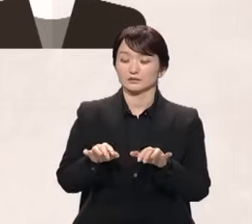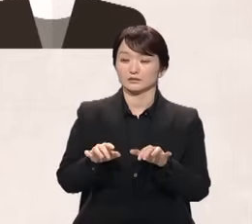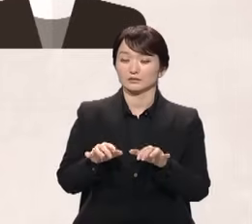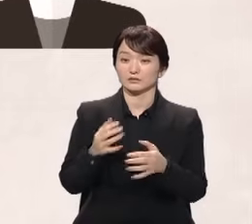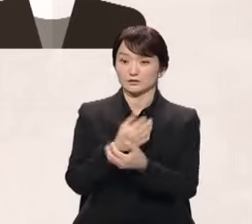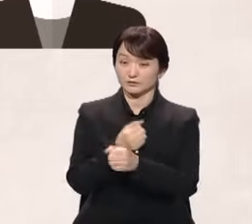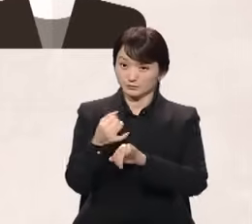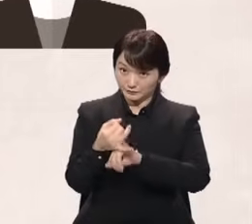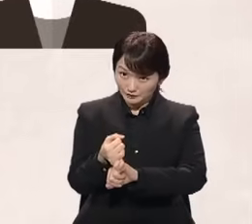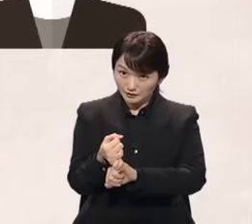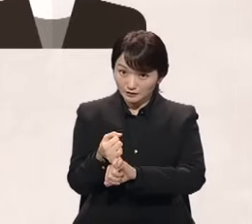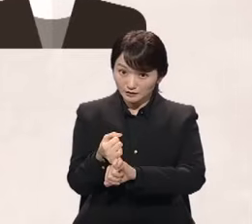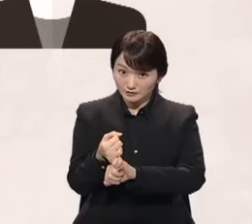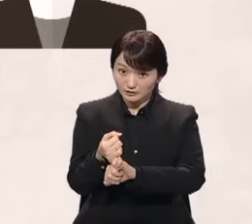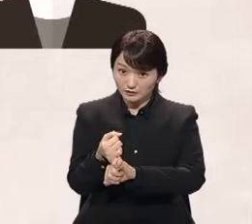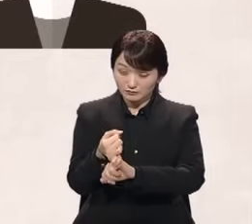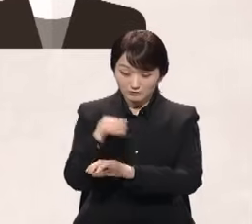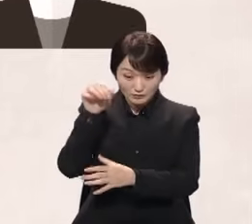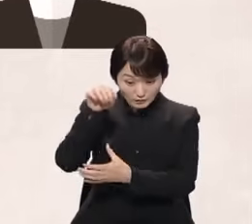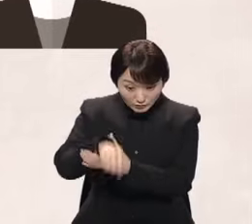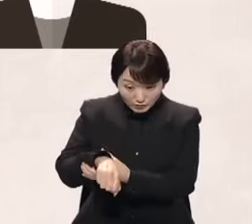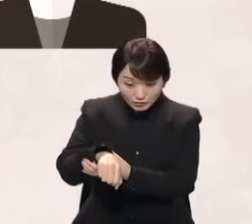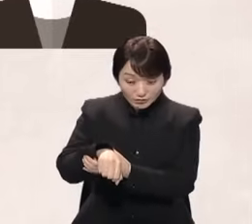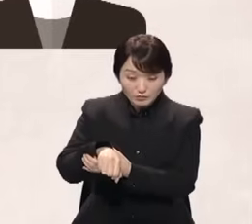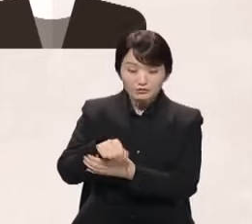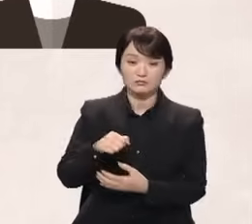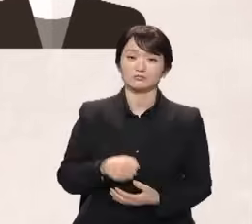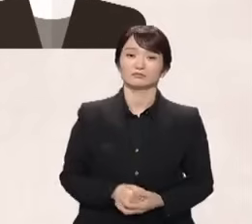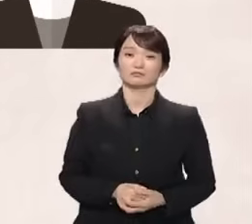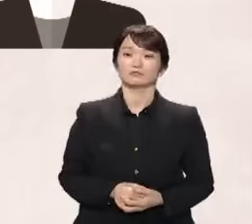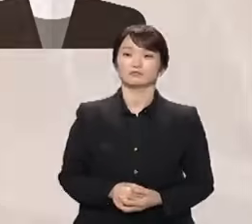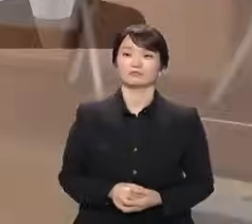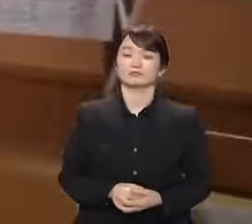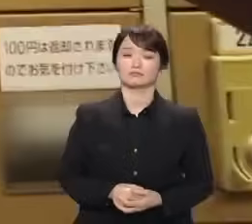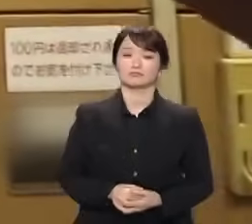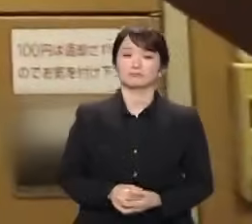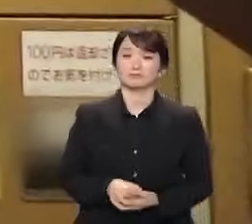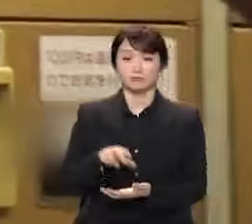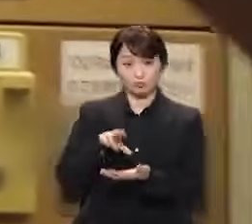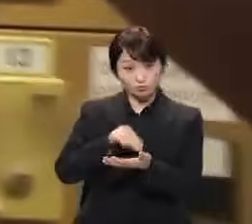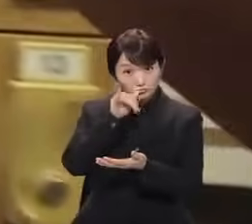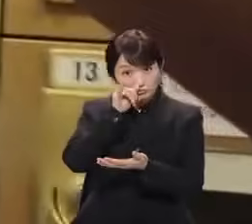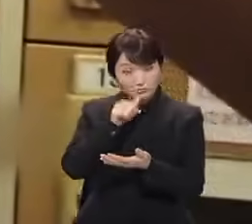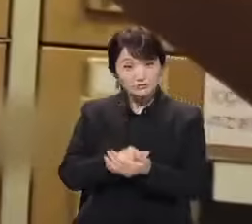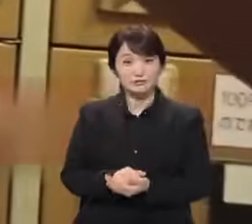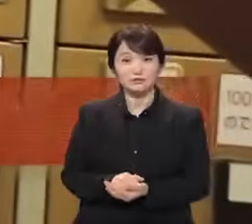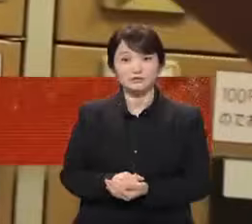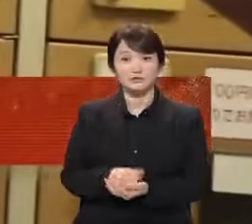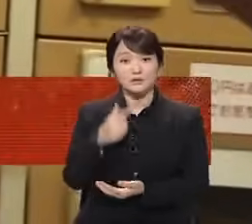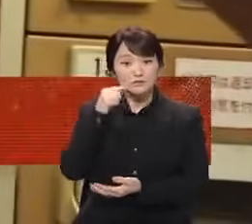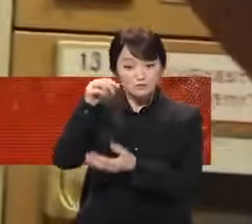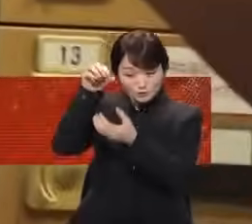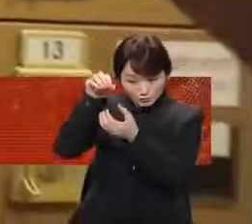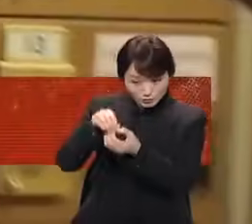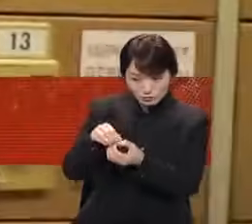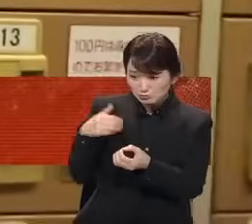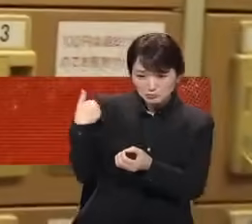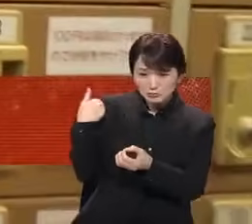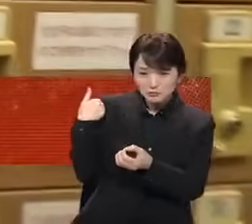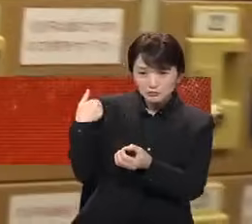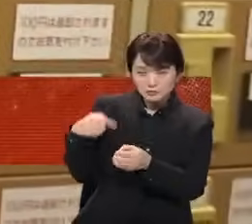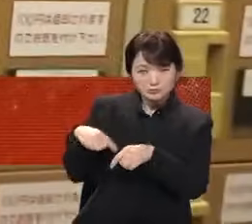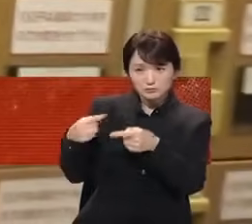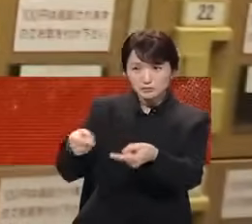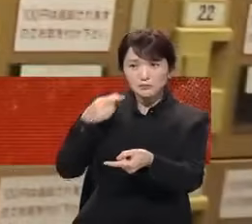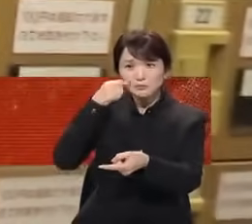거잖아요. 인터넷에서 승인이 떨어졌는 거예요. 승인이 떨어지고 만약 인터넷에 이런 게 문제 있으면 풍습을 모르는 사람은 절대 출입할 수 없습니다. 안내사항이